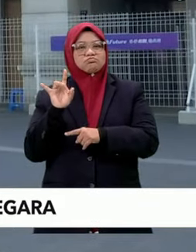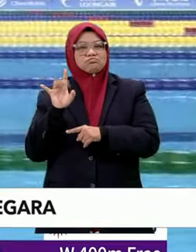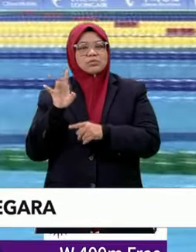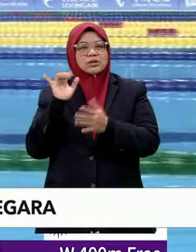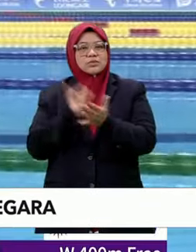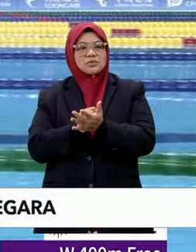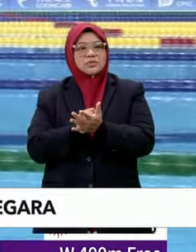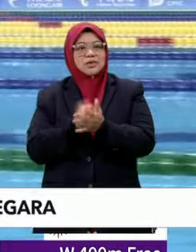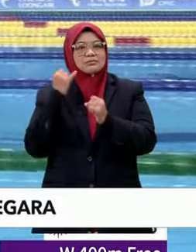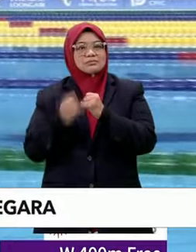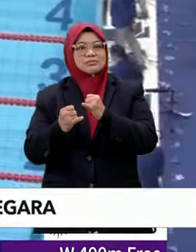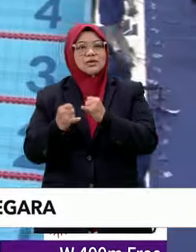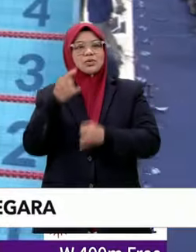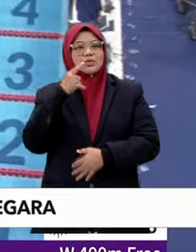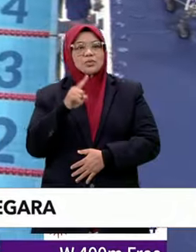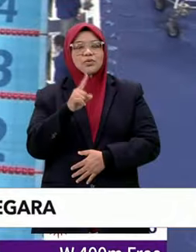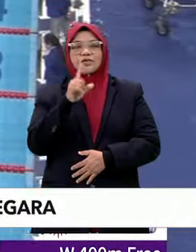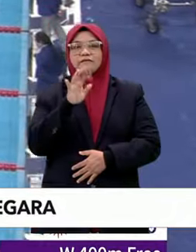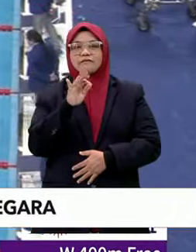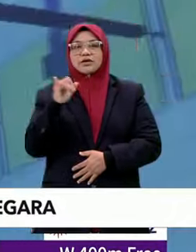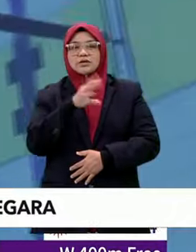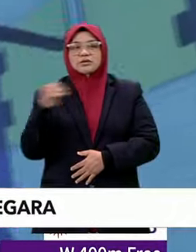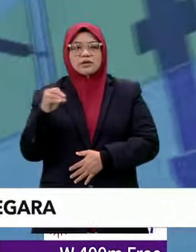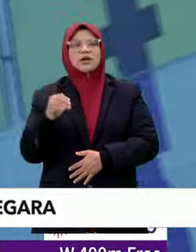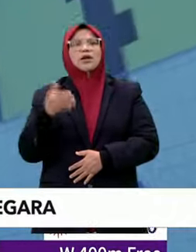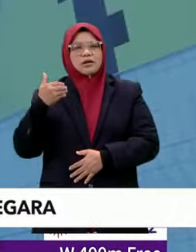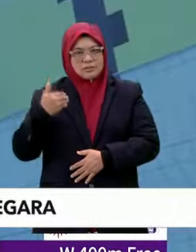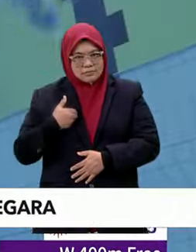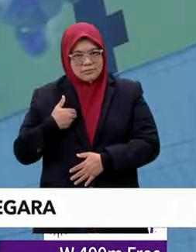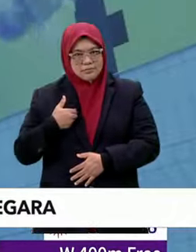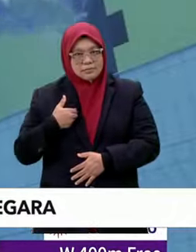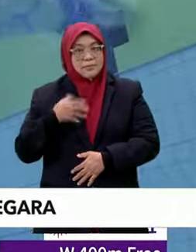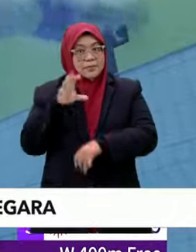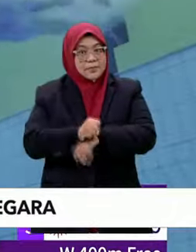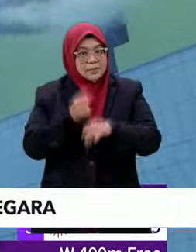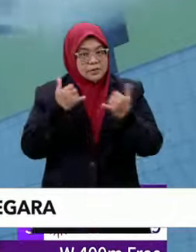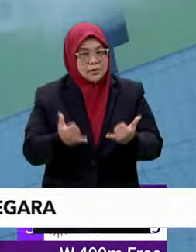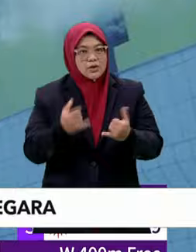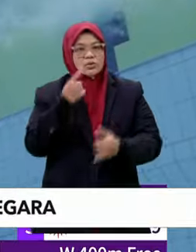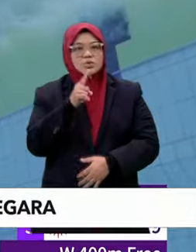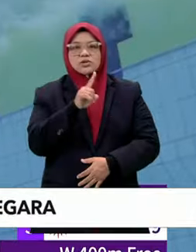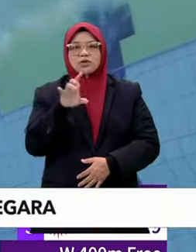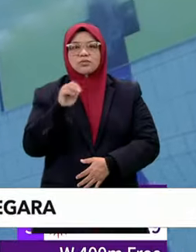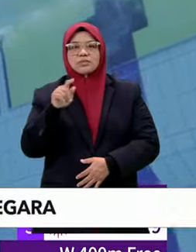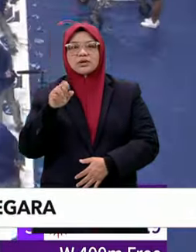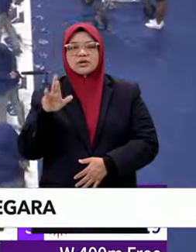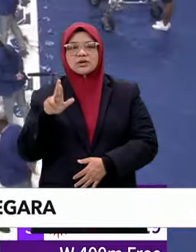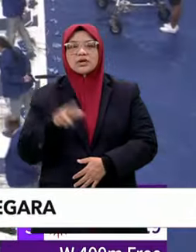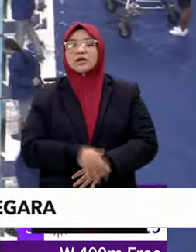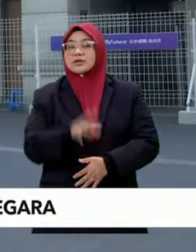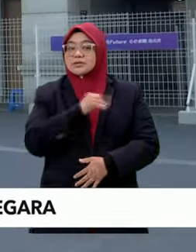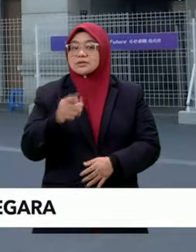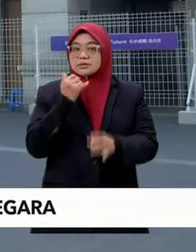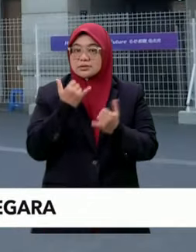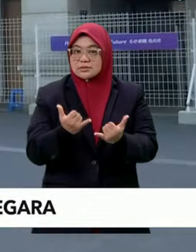Maret ke peringkat akhir menurut sing Eun dan dia bakal turun malam ini dalam acara 100 mie dan